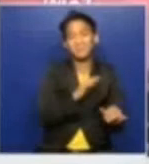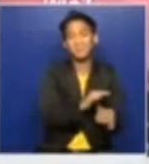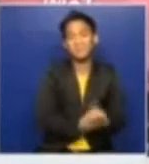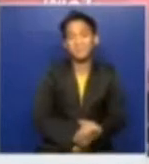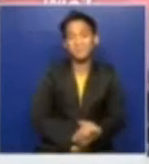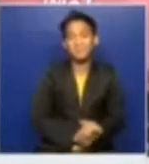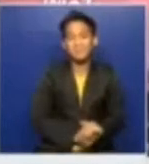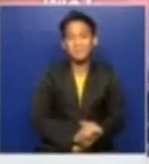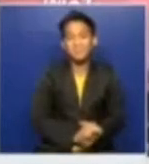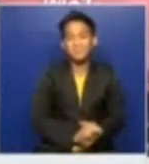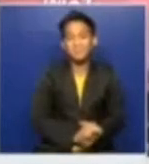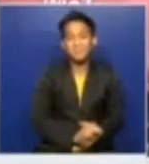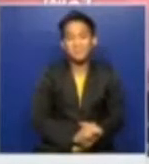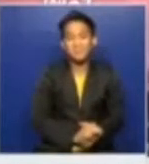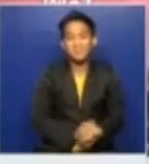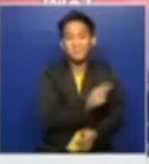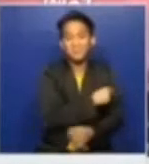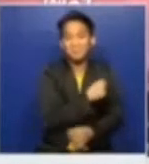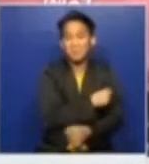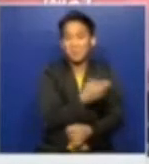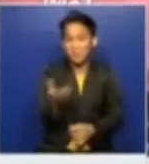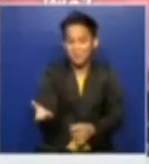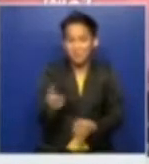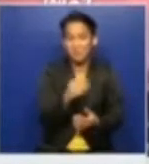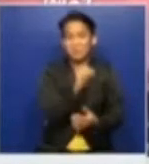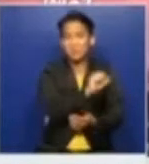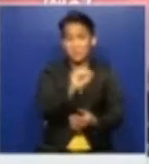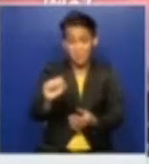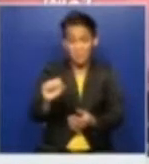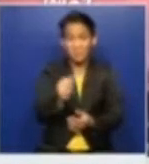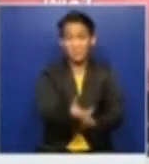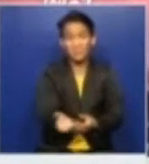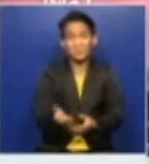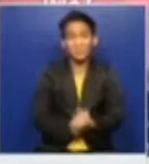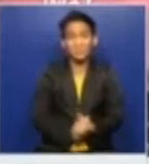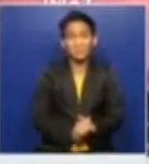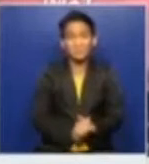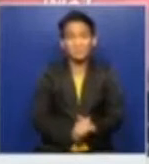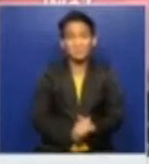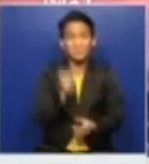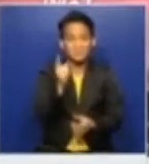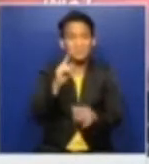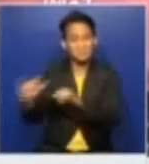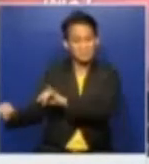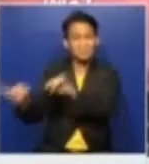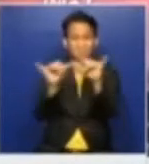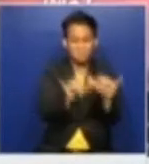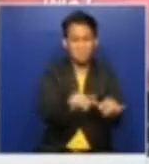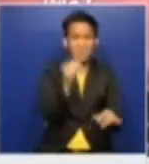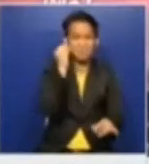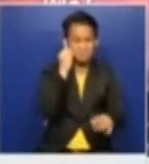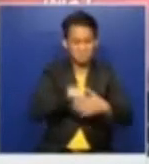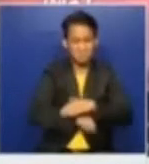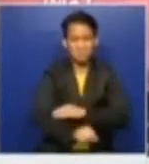ผู้แทนท่านคุณหมอกิติศักดิ์คณะสวัสดิ์ตสพนักข่าวบอกว่าอยากจะย้ายกลับพื้นที่พ่อแม่อยู่ที่นี่ครอบครัวอ